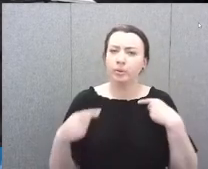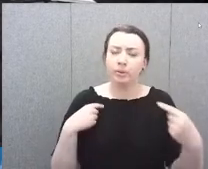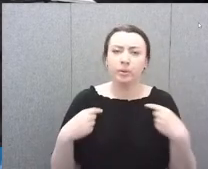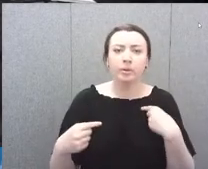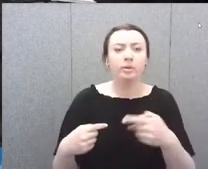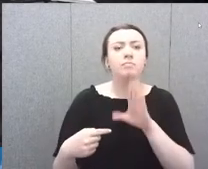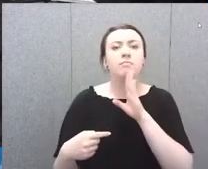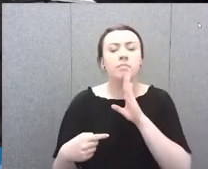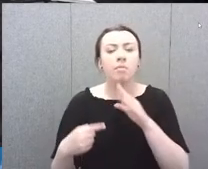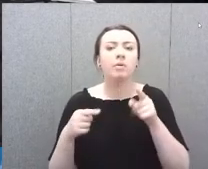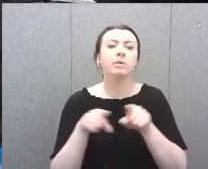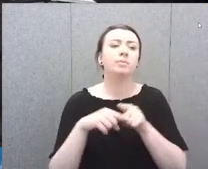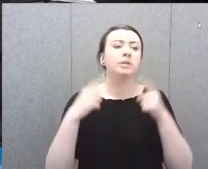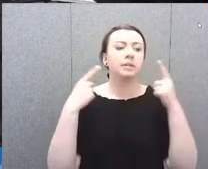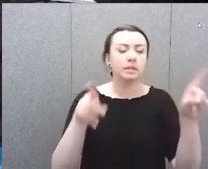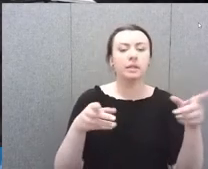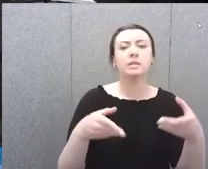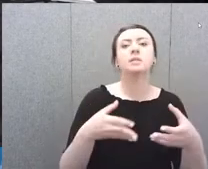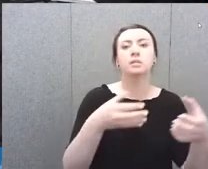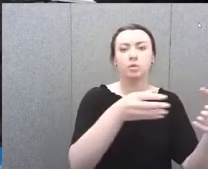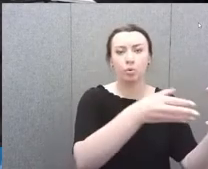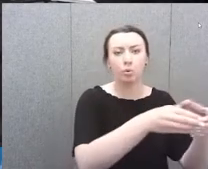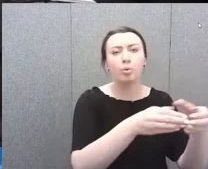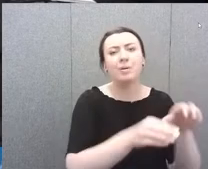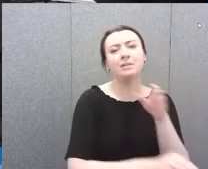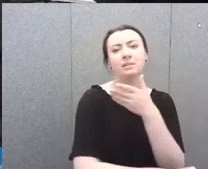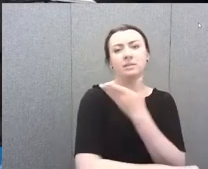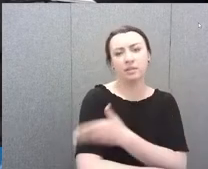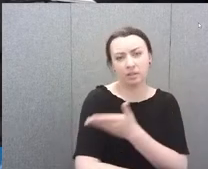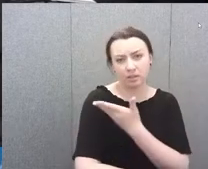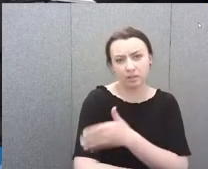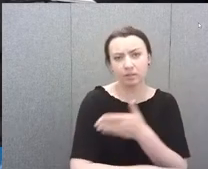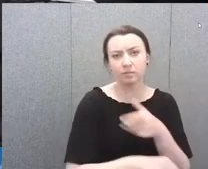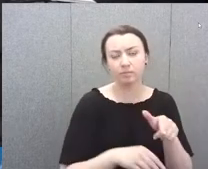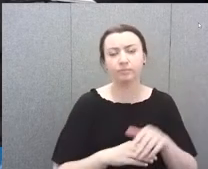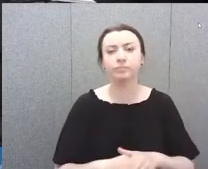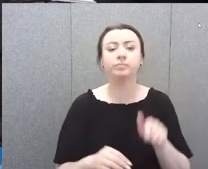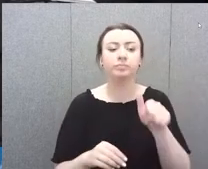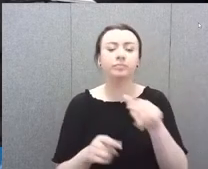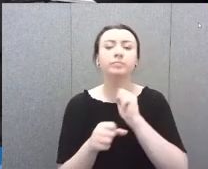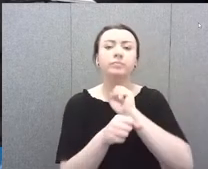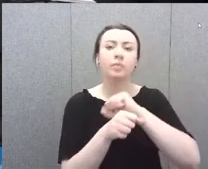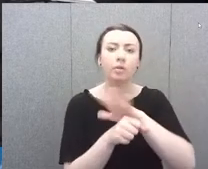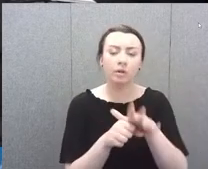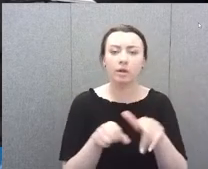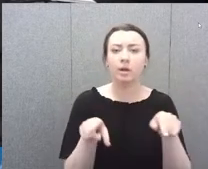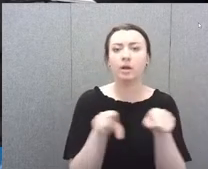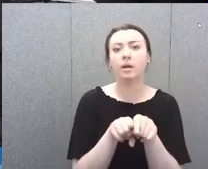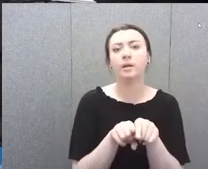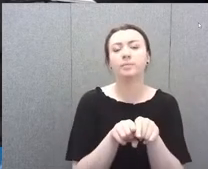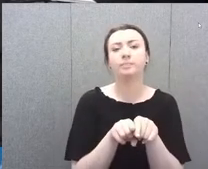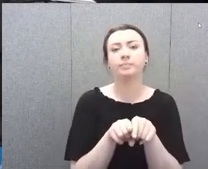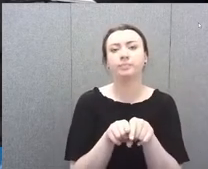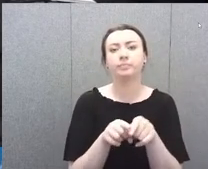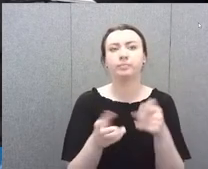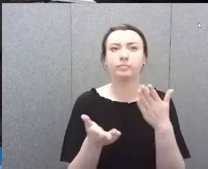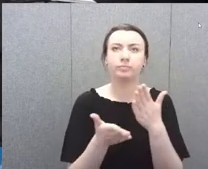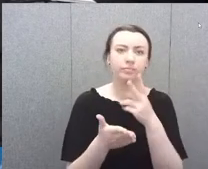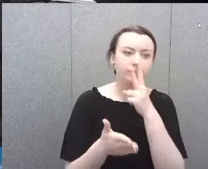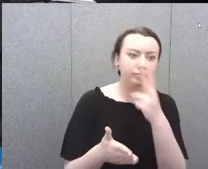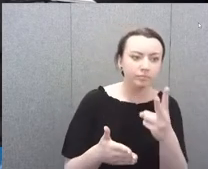что в некоторых случаях их количество непропорционально велико. Мы должны думать